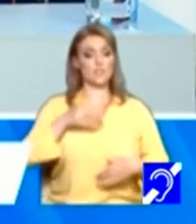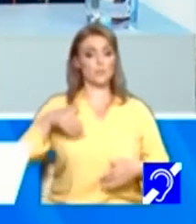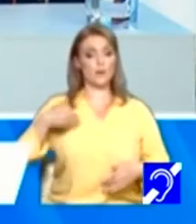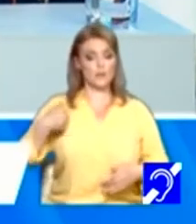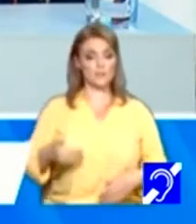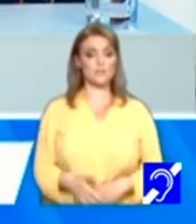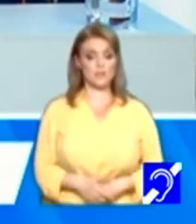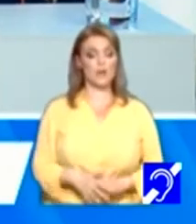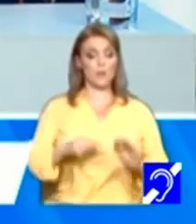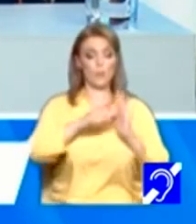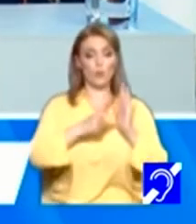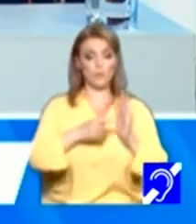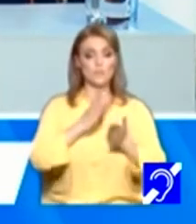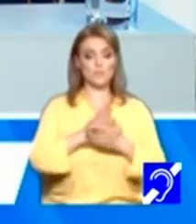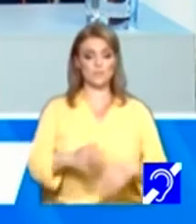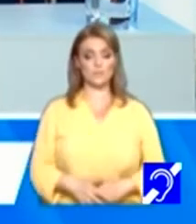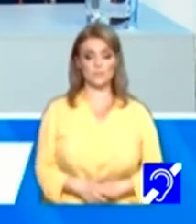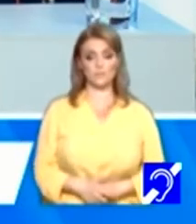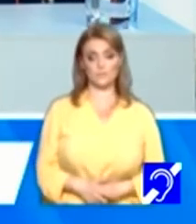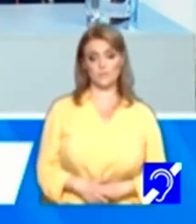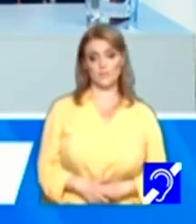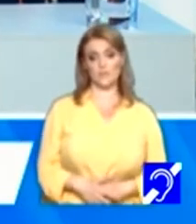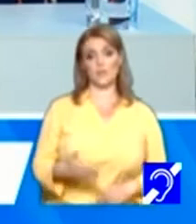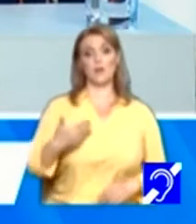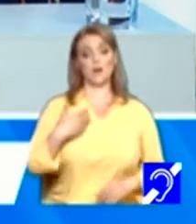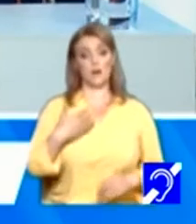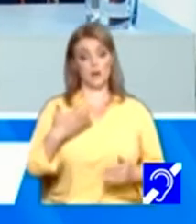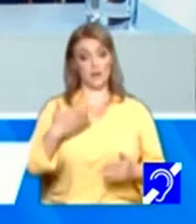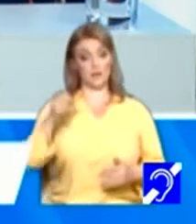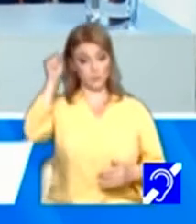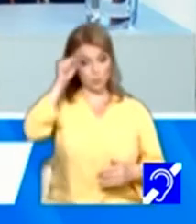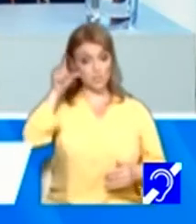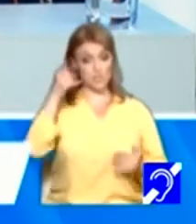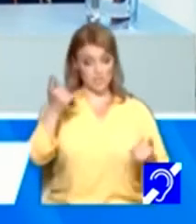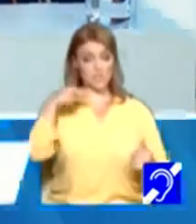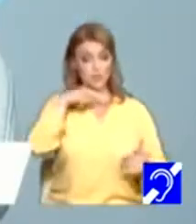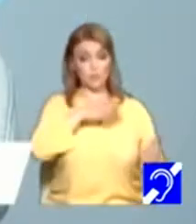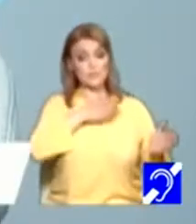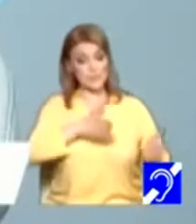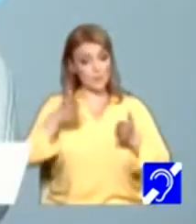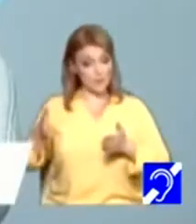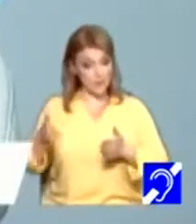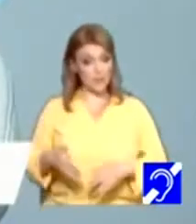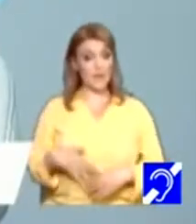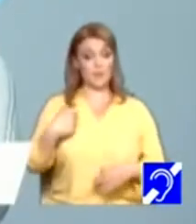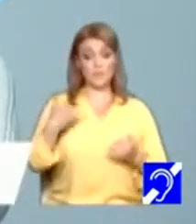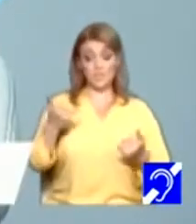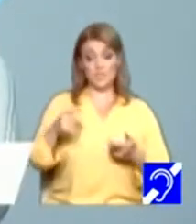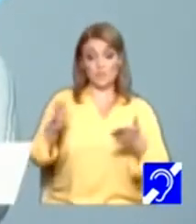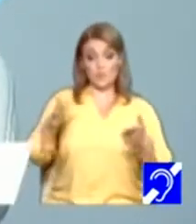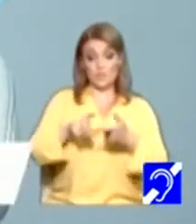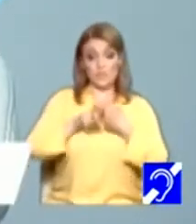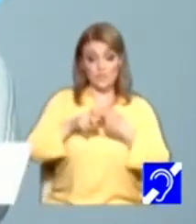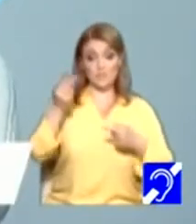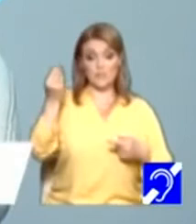stat care până acum nu are o economie stabilă și depinde absolut total de bani externi veniți din